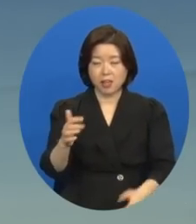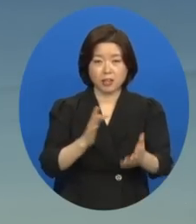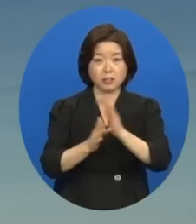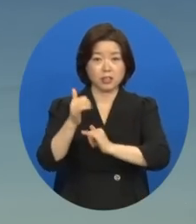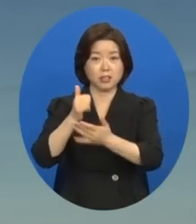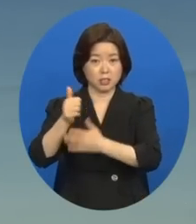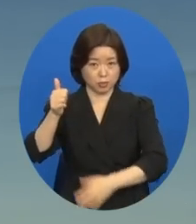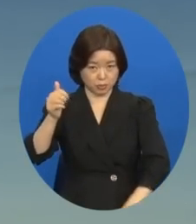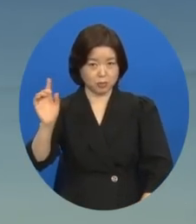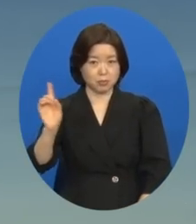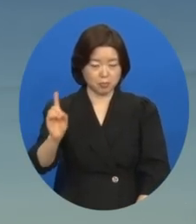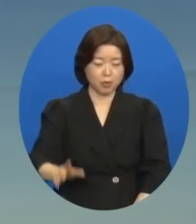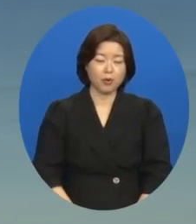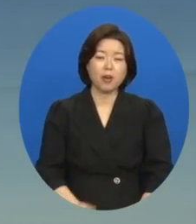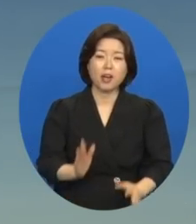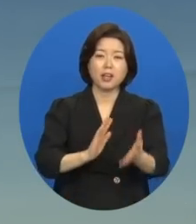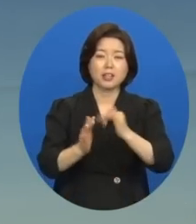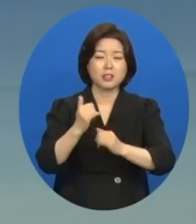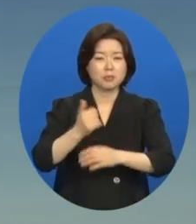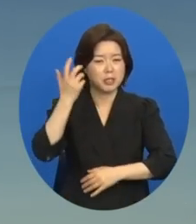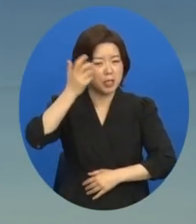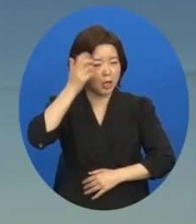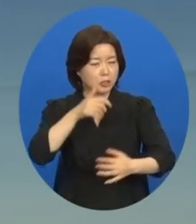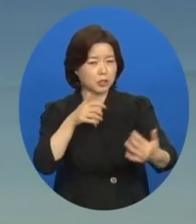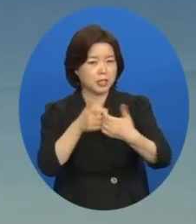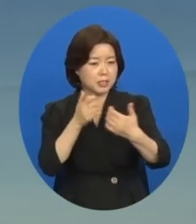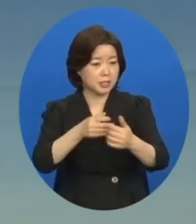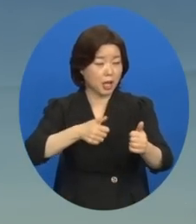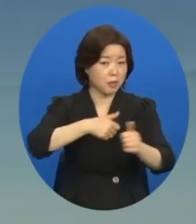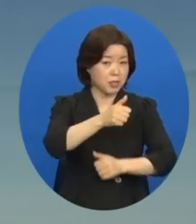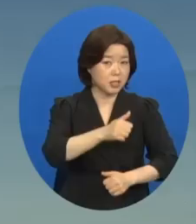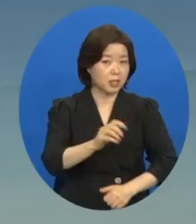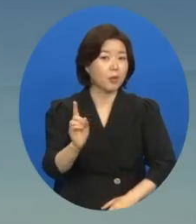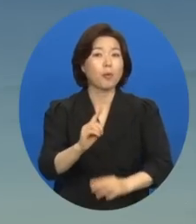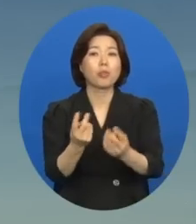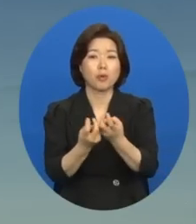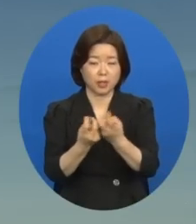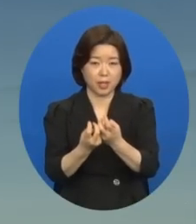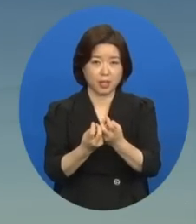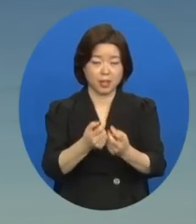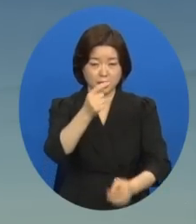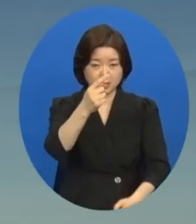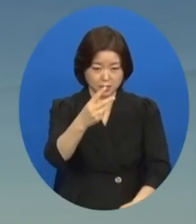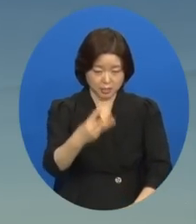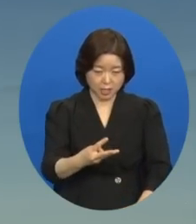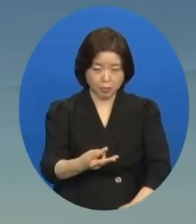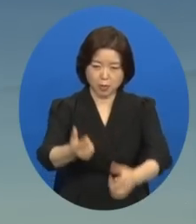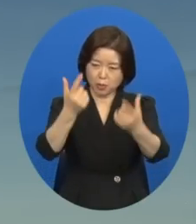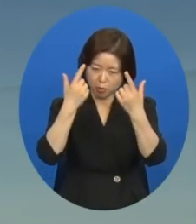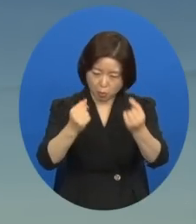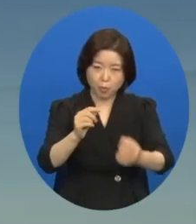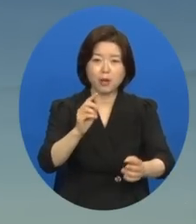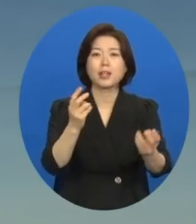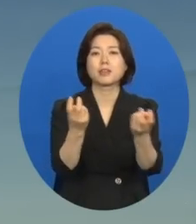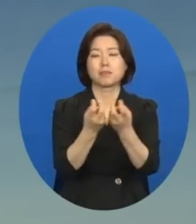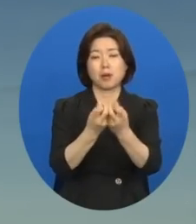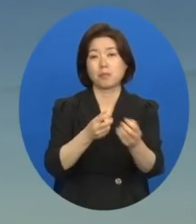예수님께서 어떻게 그 영적인 싸움을 이겼는지 아십니까? 세 번 다 똑같은 방법으로